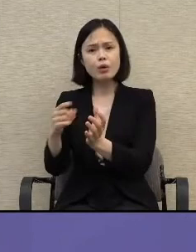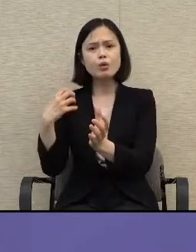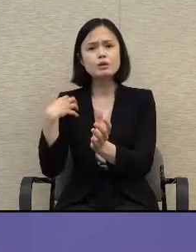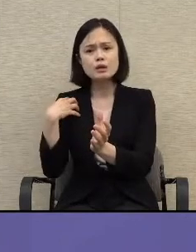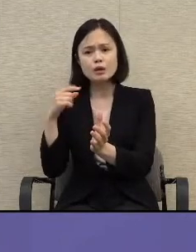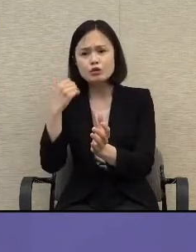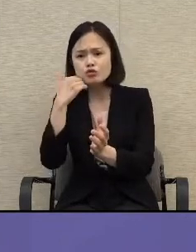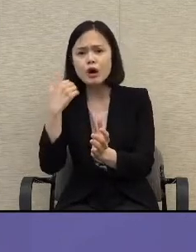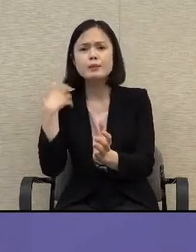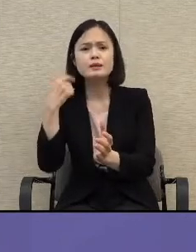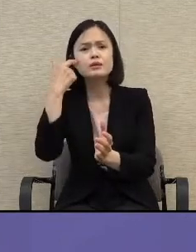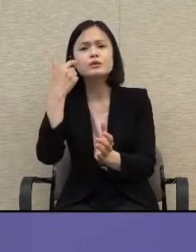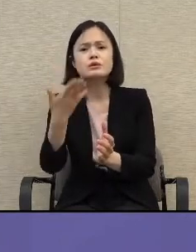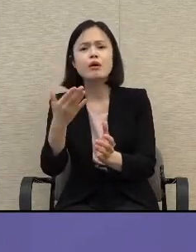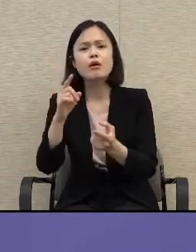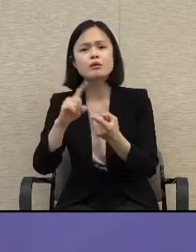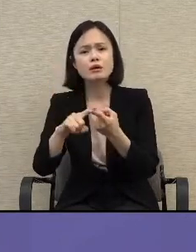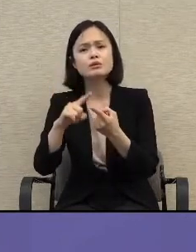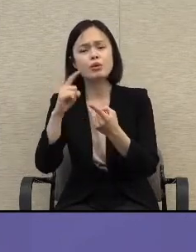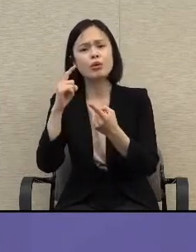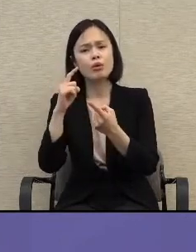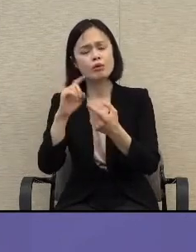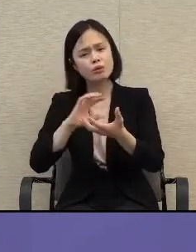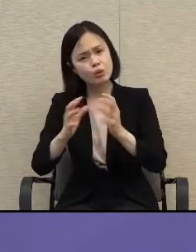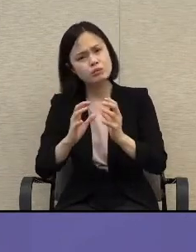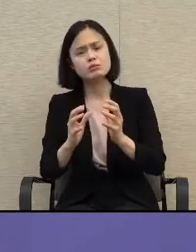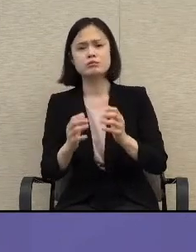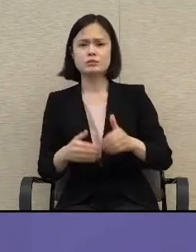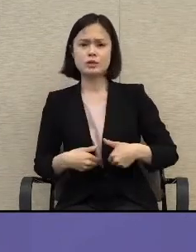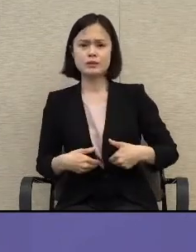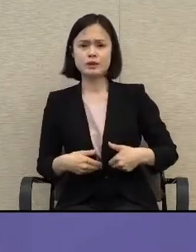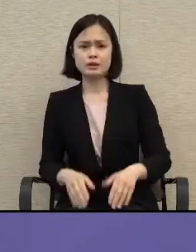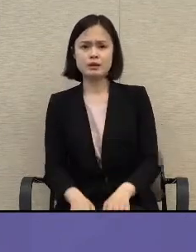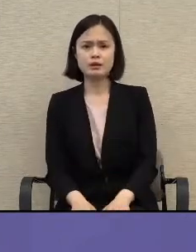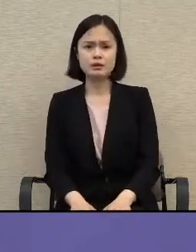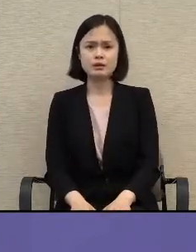좀 진지하게 논의가 돼야 될 거라고 생각합니다. 물론